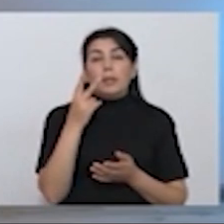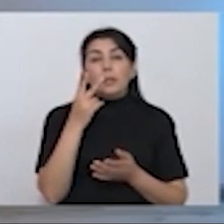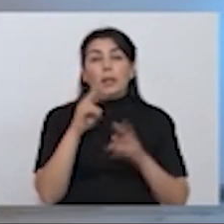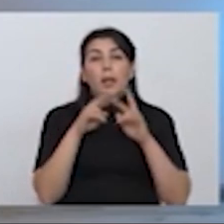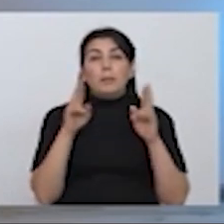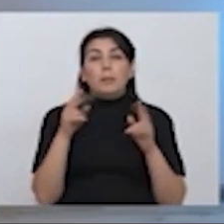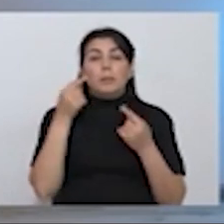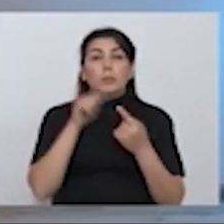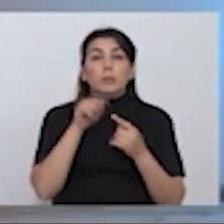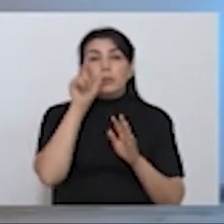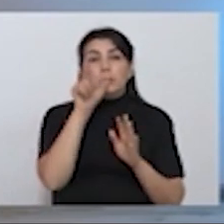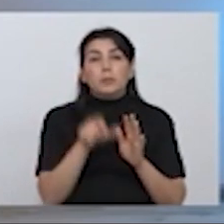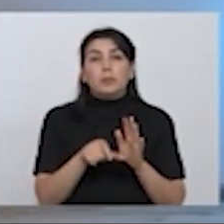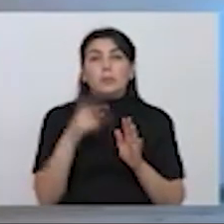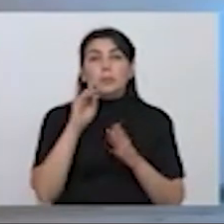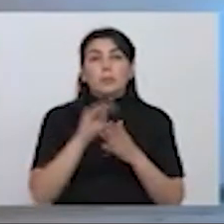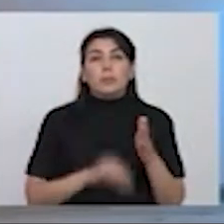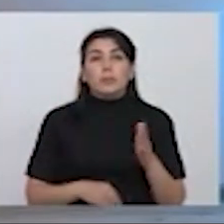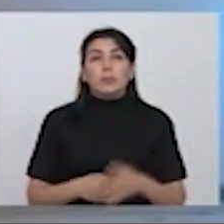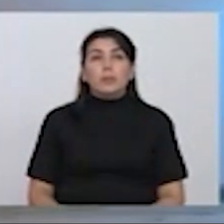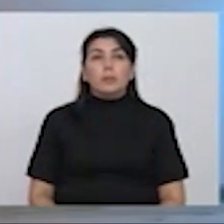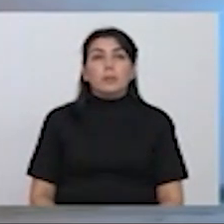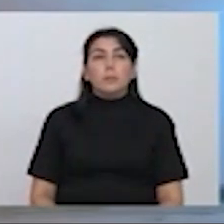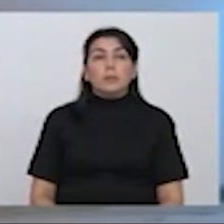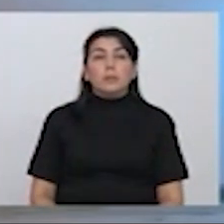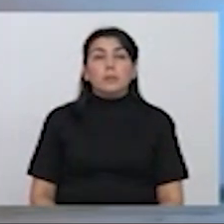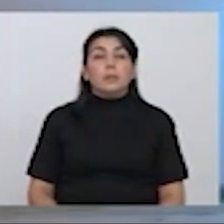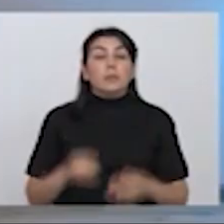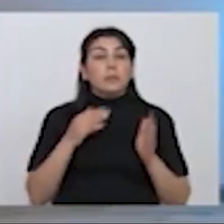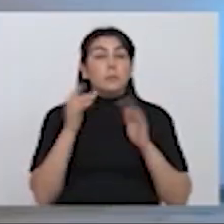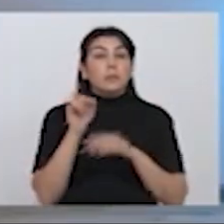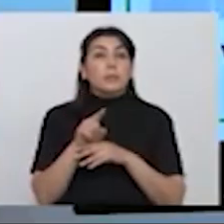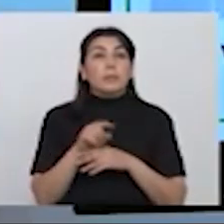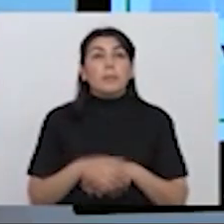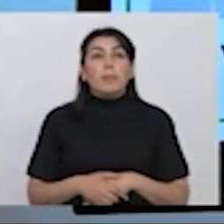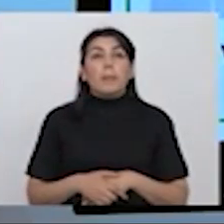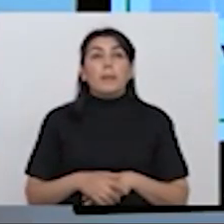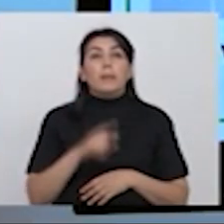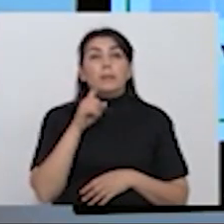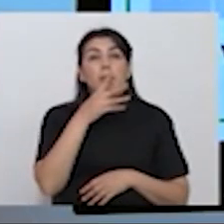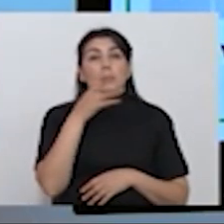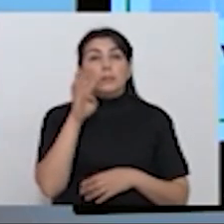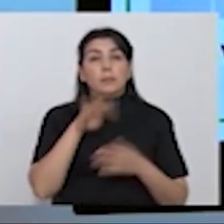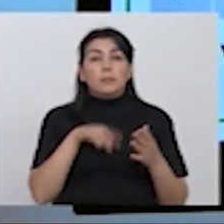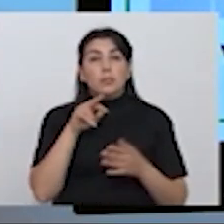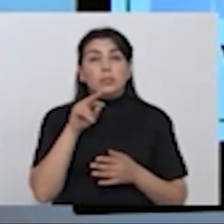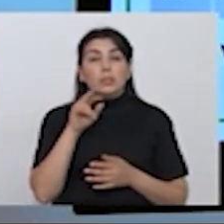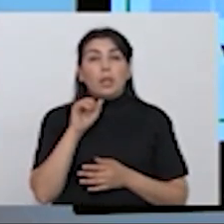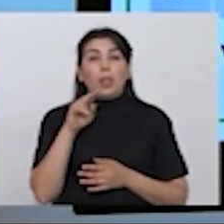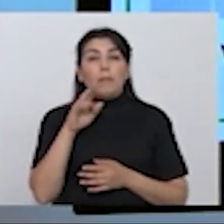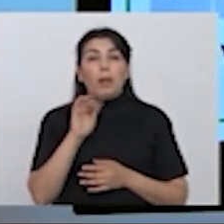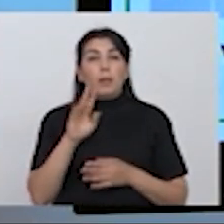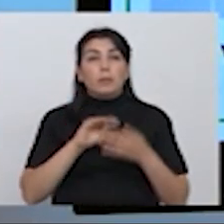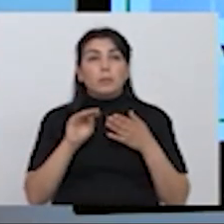uchun xos belgilar yozilishi kerak bo'ladi. Keyingi topshirig'imizda jadval to'ldirishingiz kerak.